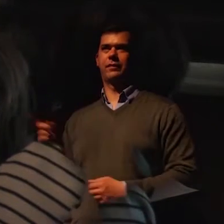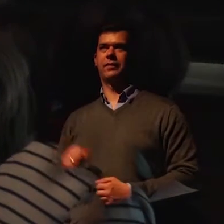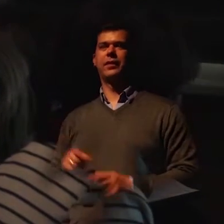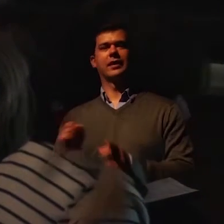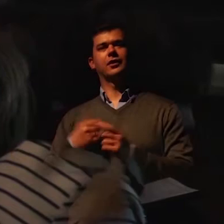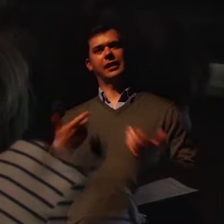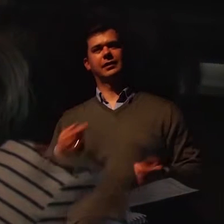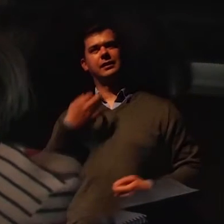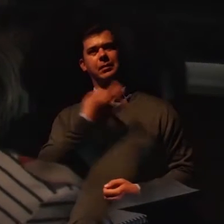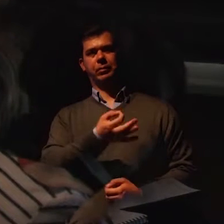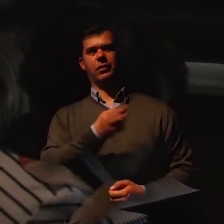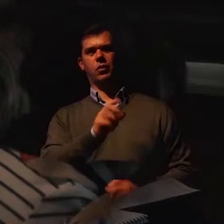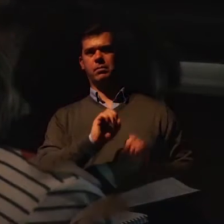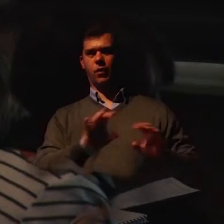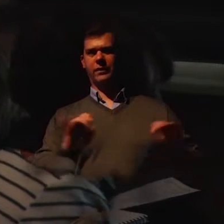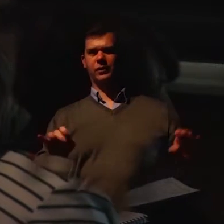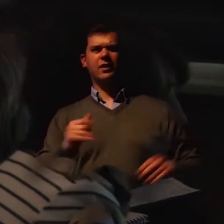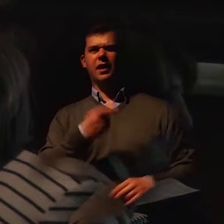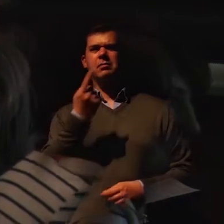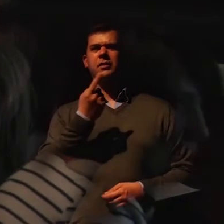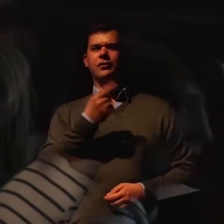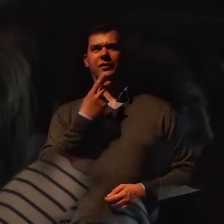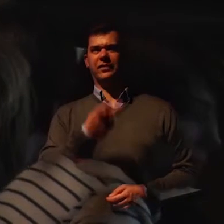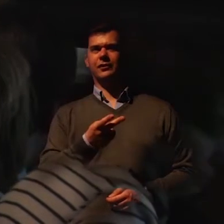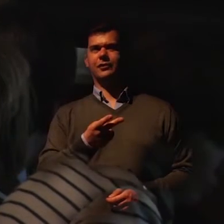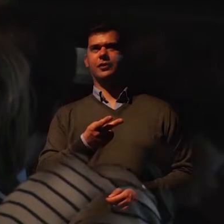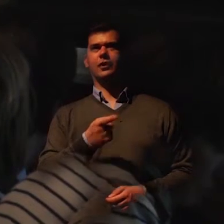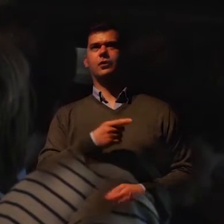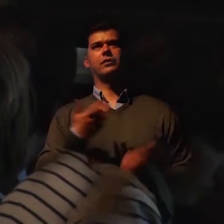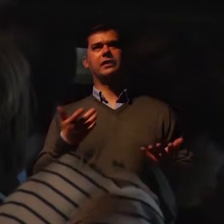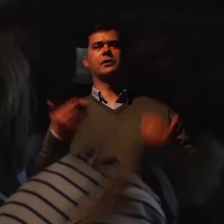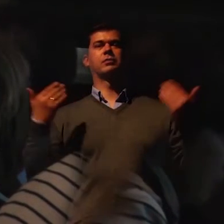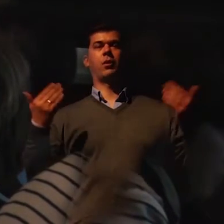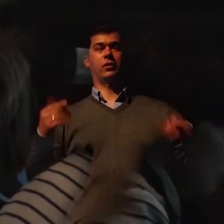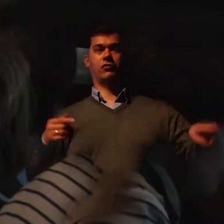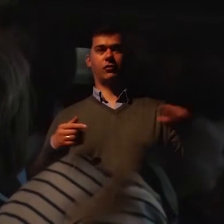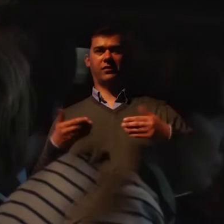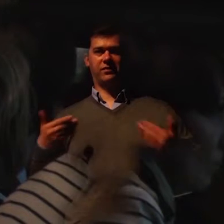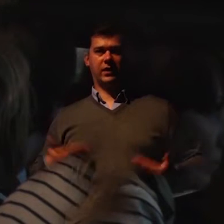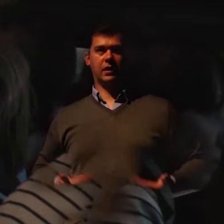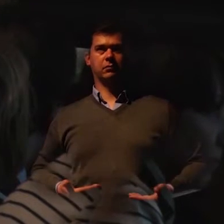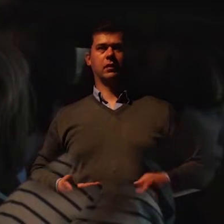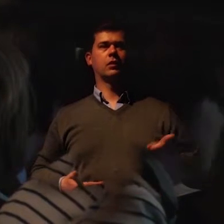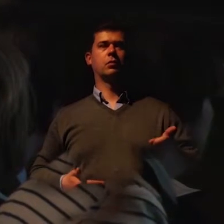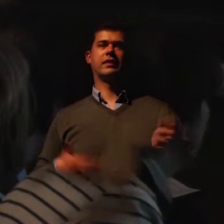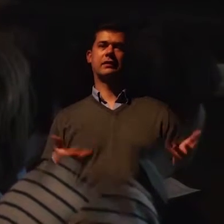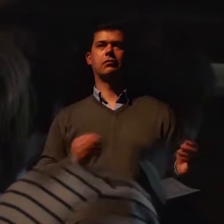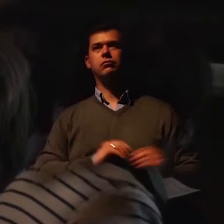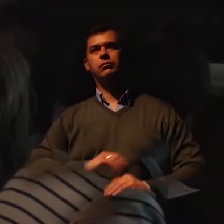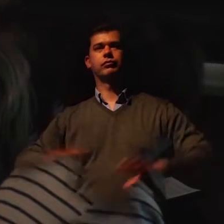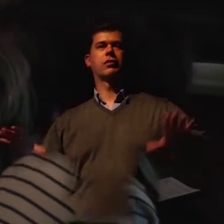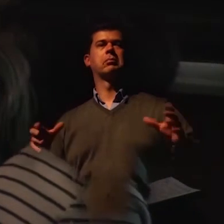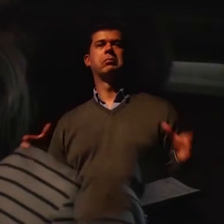zapytać jak pani profesor widzi możliwość aby społeczność finska stała się tutaj jakby